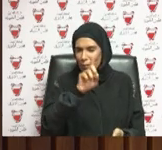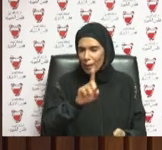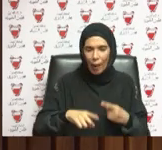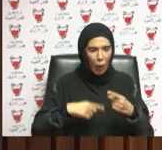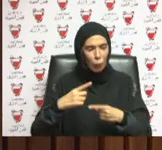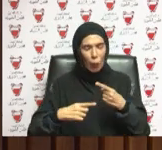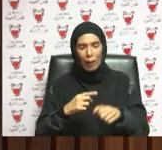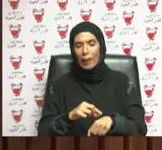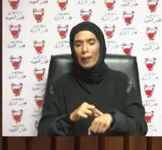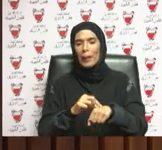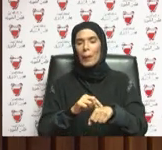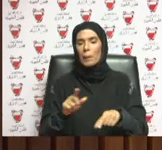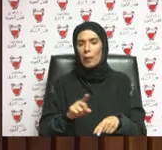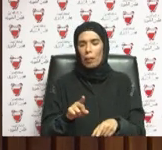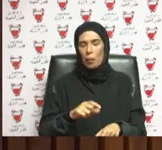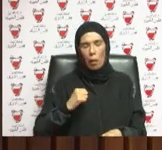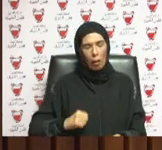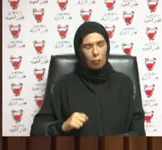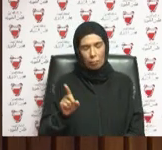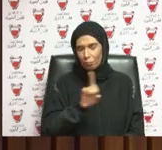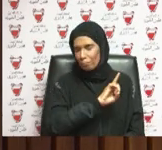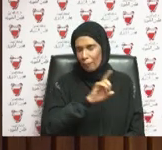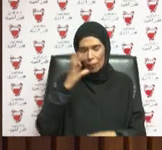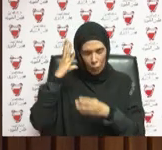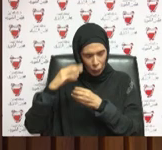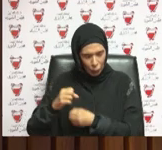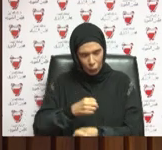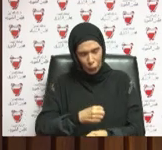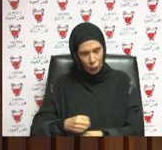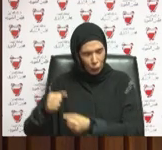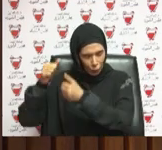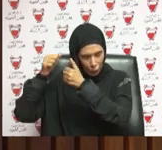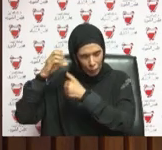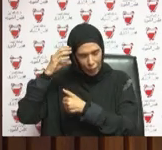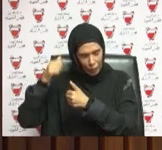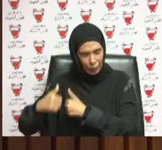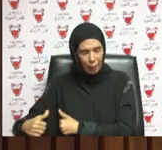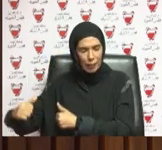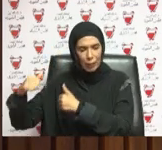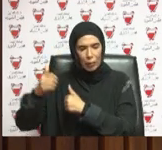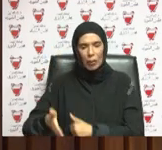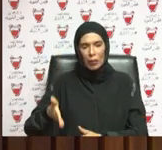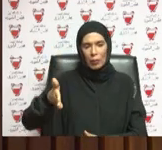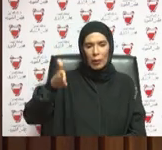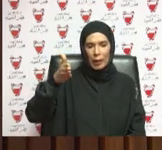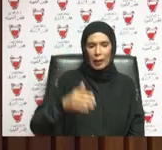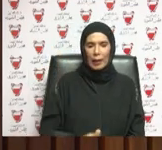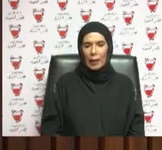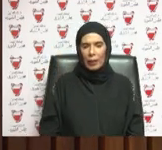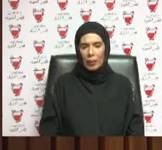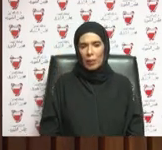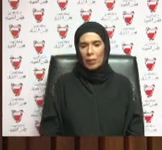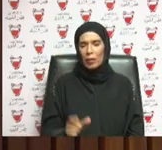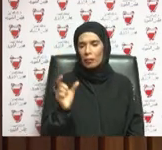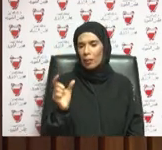لا شك أن البحرين لن تنساه، فهو مخلد في ذاكرة الأجيال التي عاصرت وعاشت في عهده، والكلمات